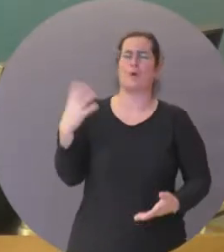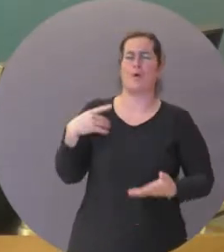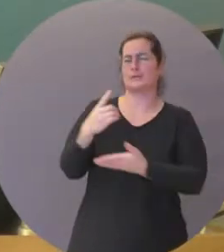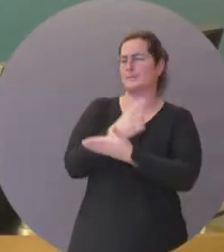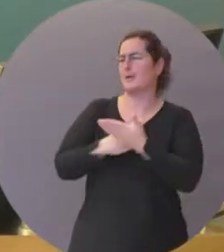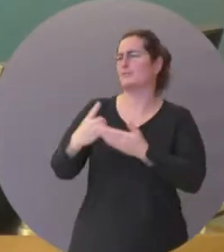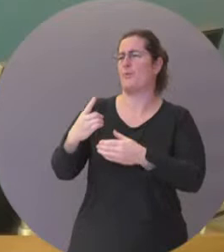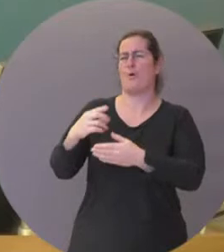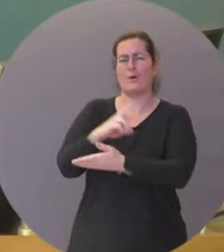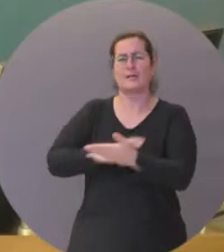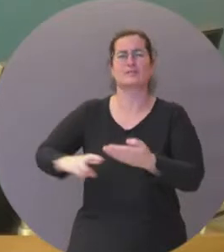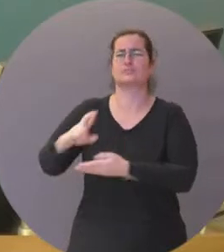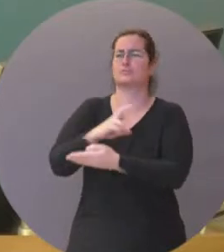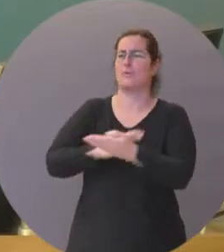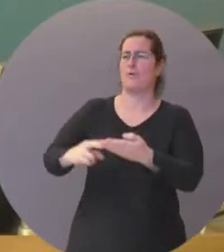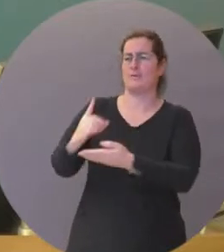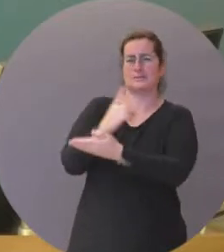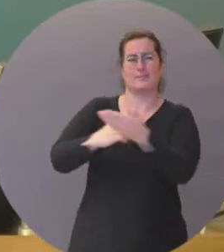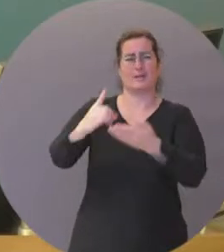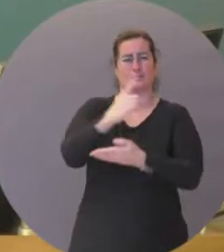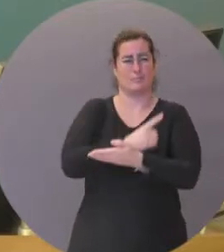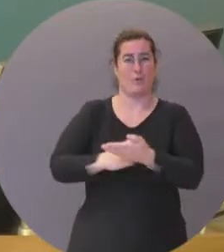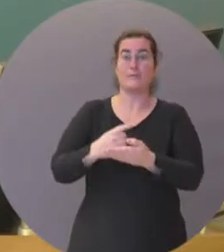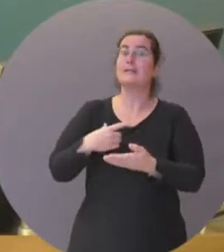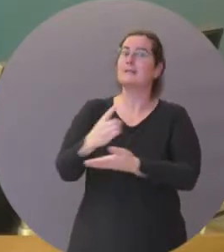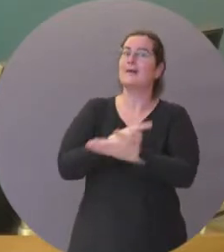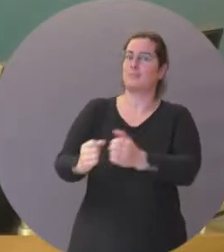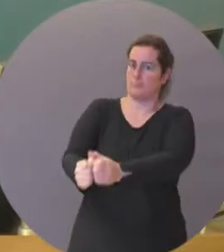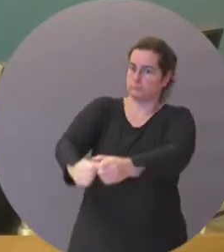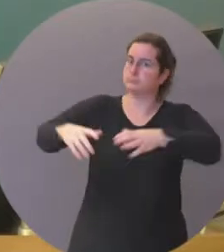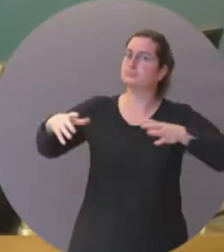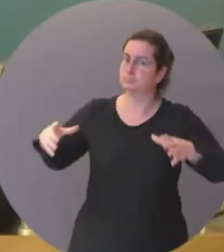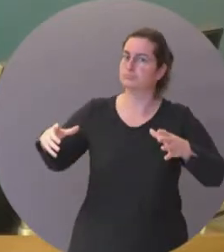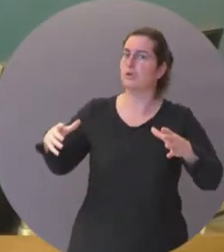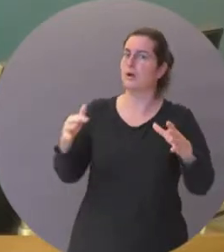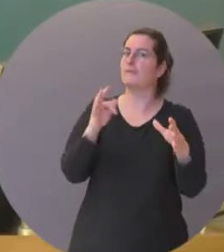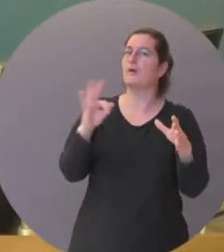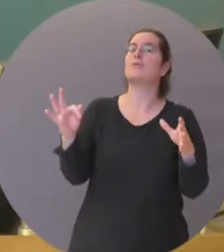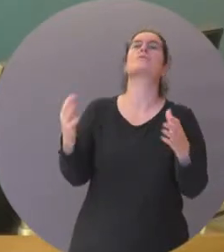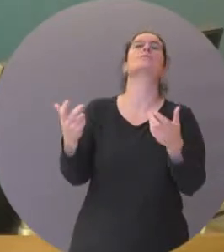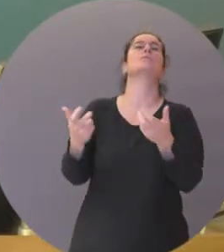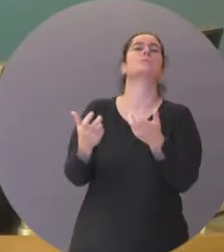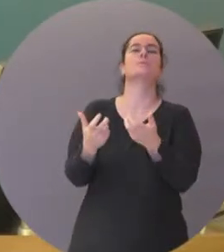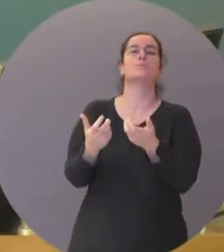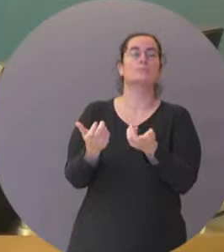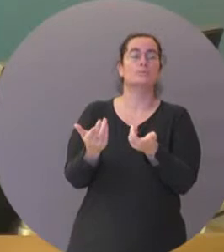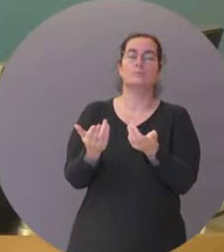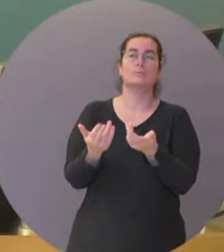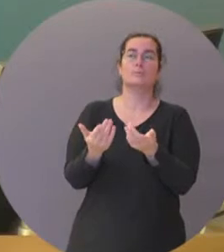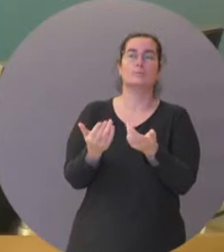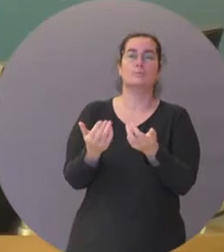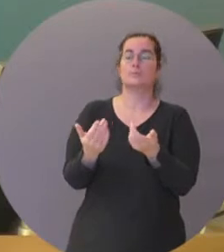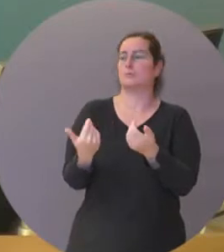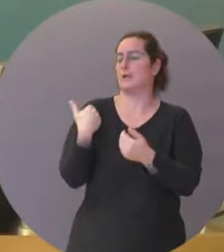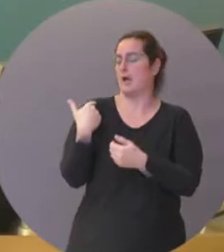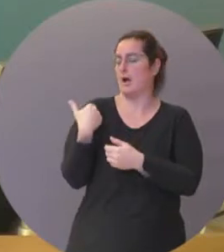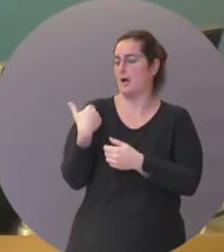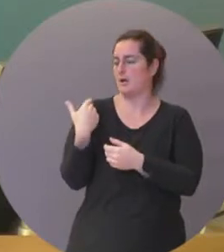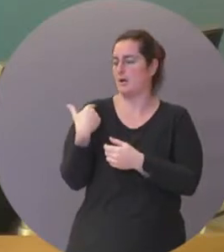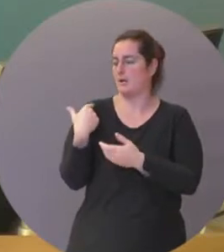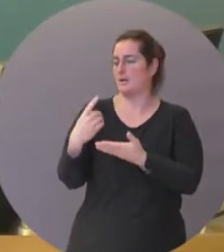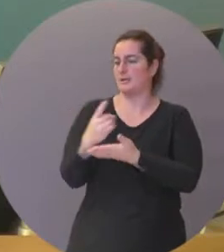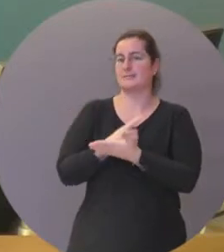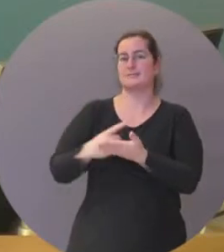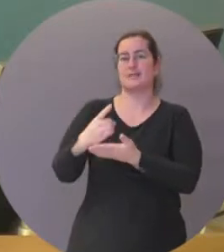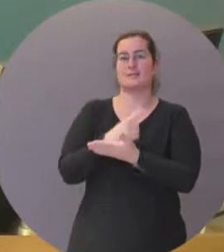cyberattaques d'autres départements parmi les plus grands départements de France je cite récemment le département